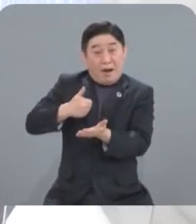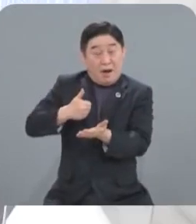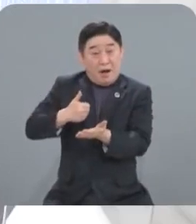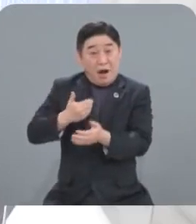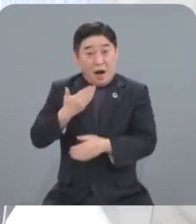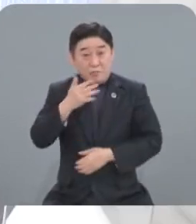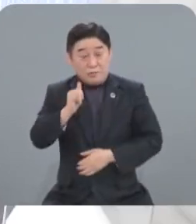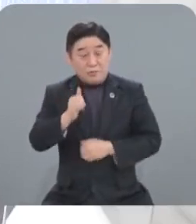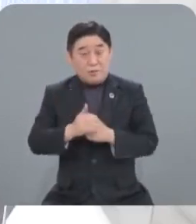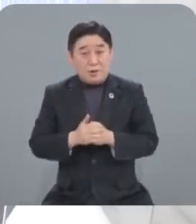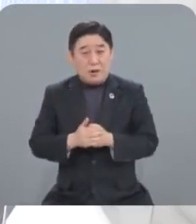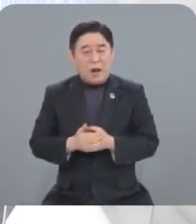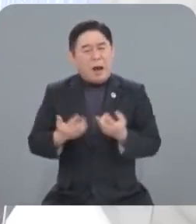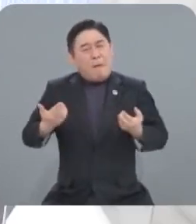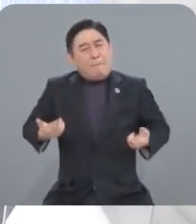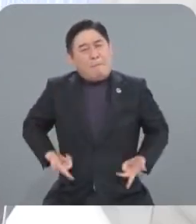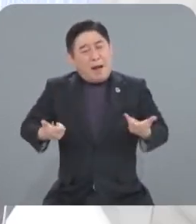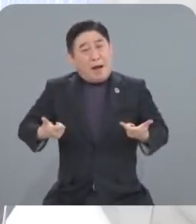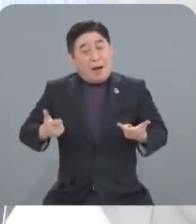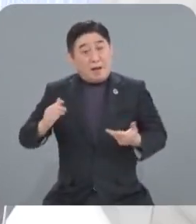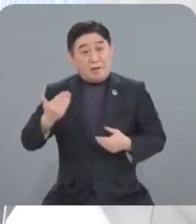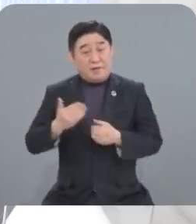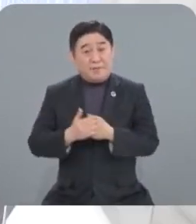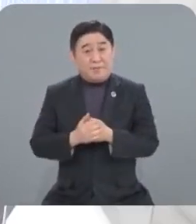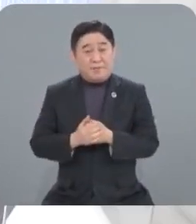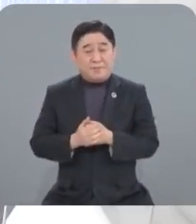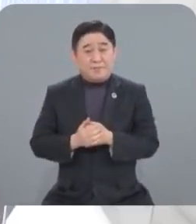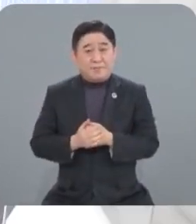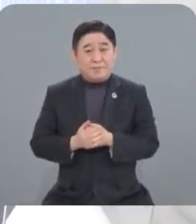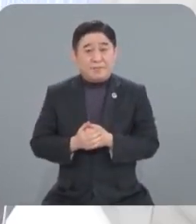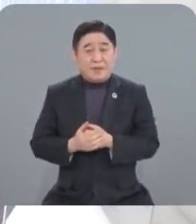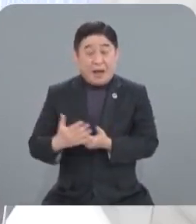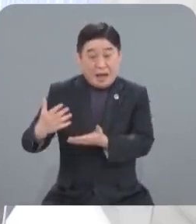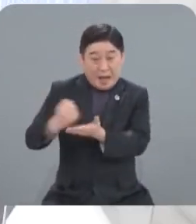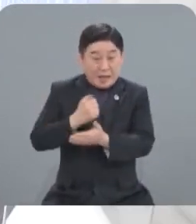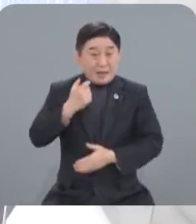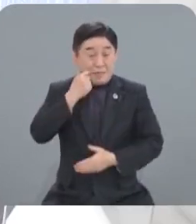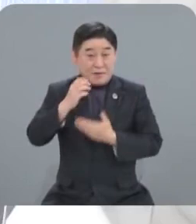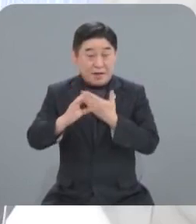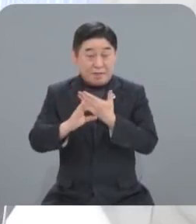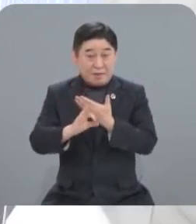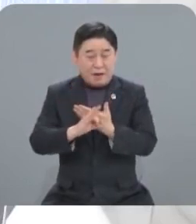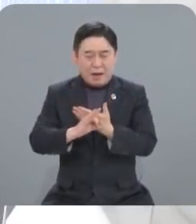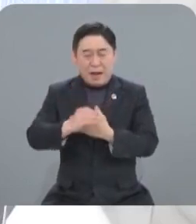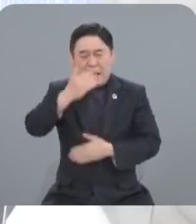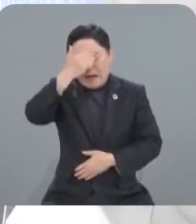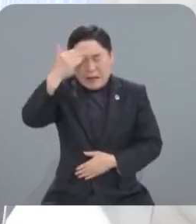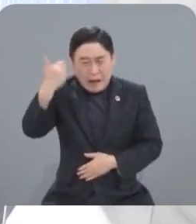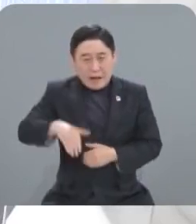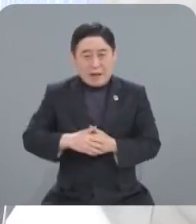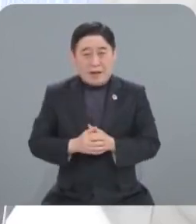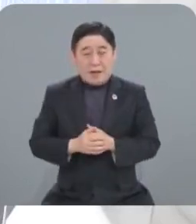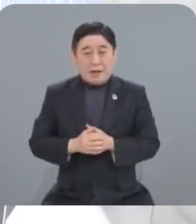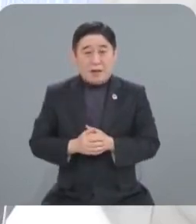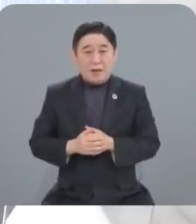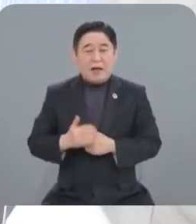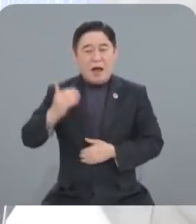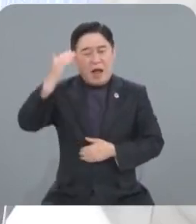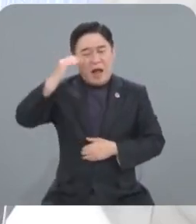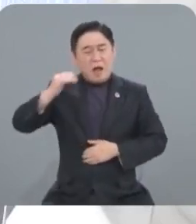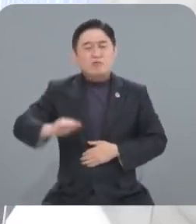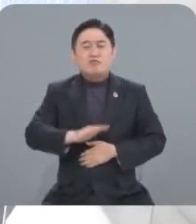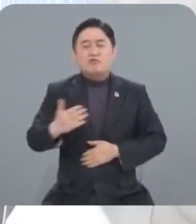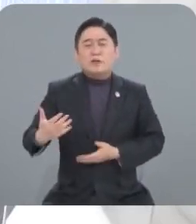물론이고 빈 탈탈 2가 됩니다 아무것도 얻지 못하면 그나마 다행이고 운이 것을